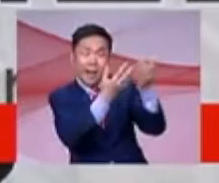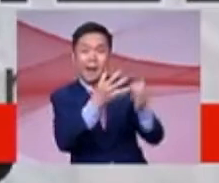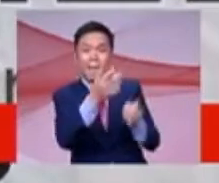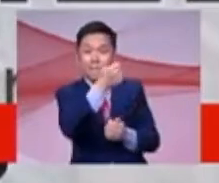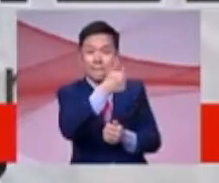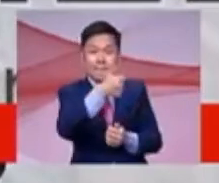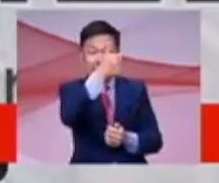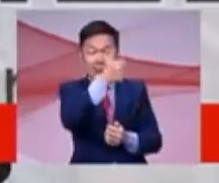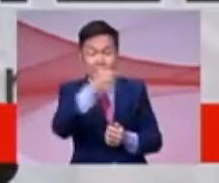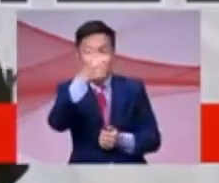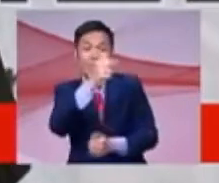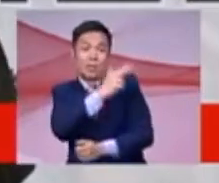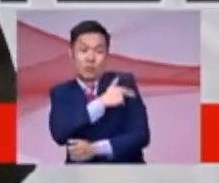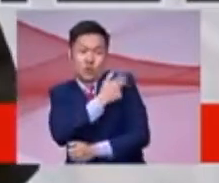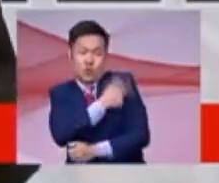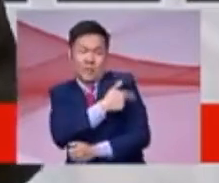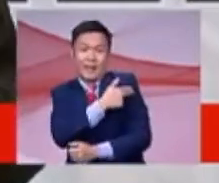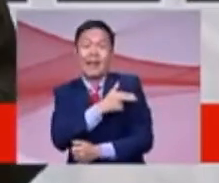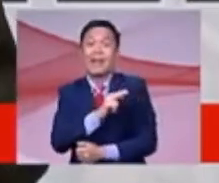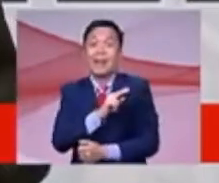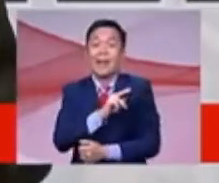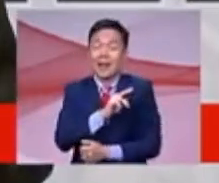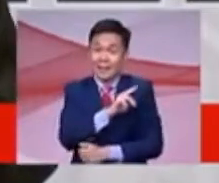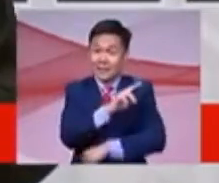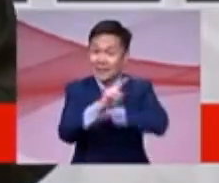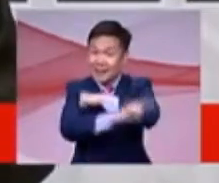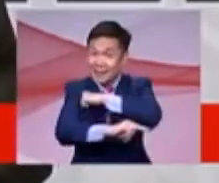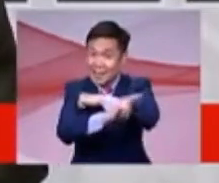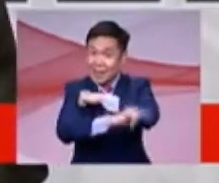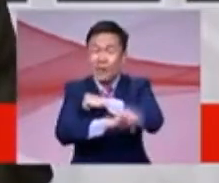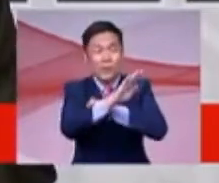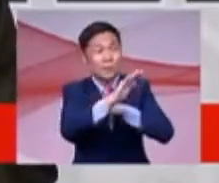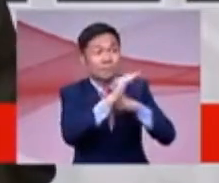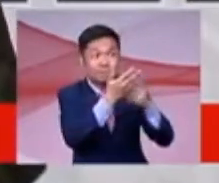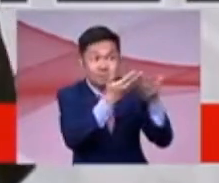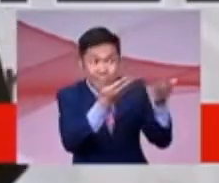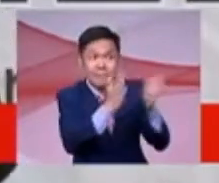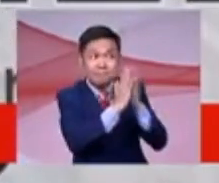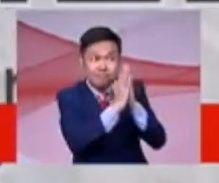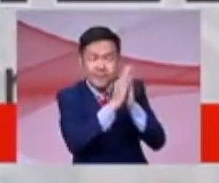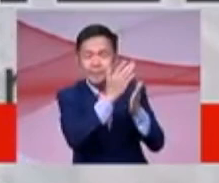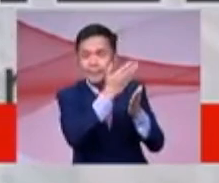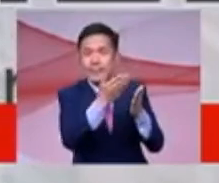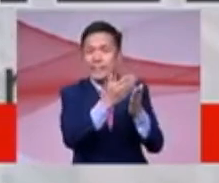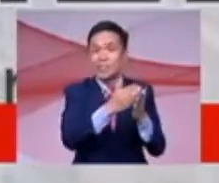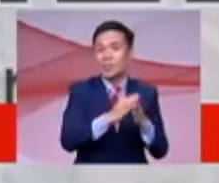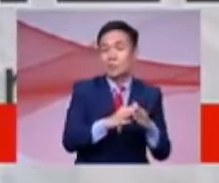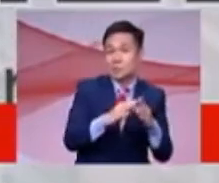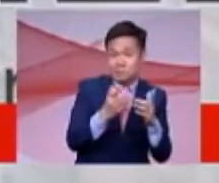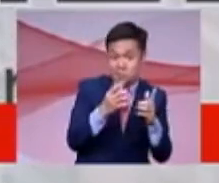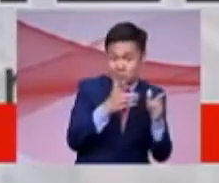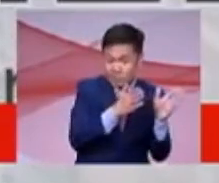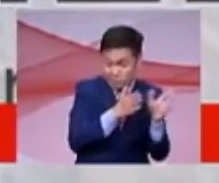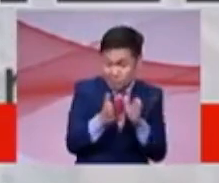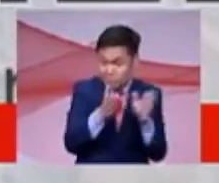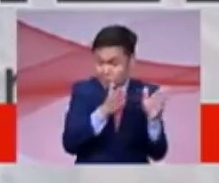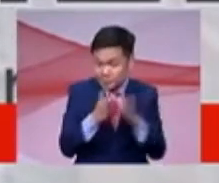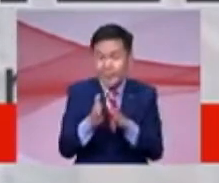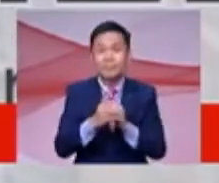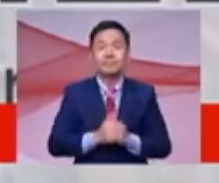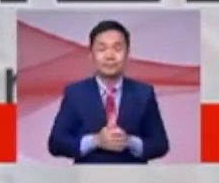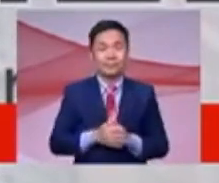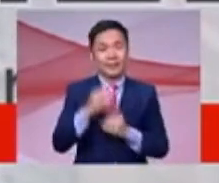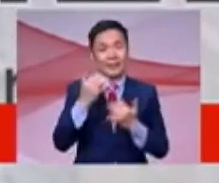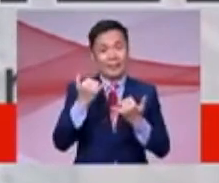dan juga pengarah hospital untuk ambil tindakan-tindakan yang sepatutnya. Dan sekarang ni kita juga